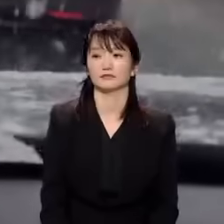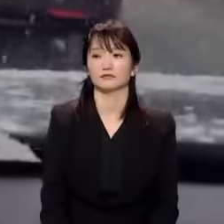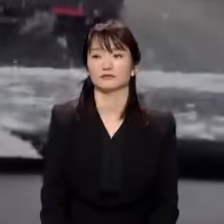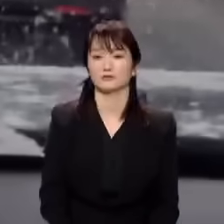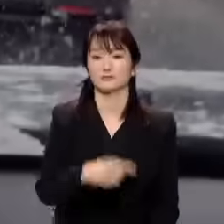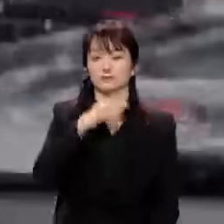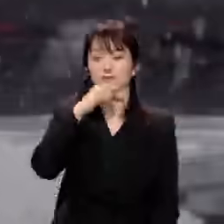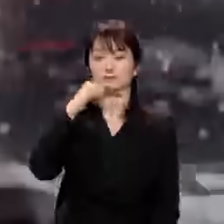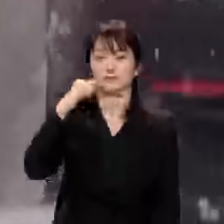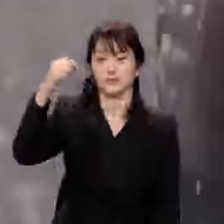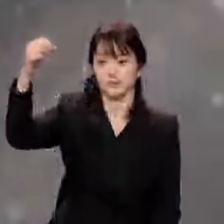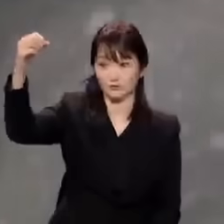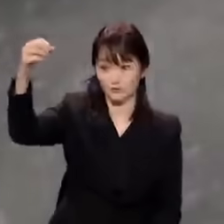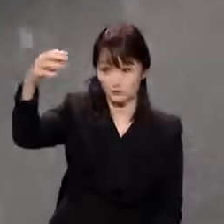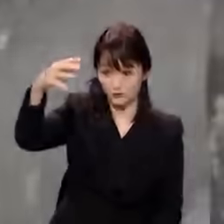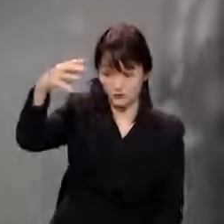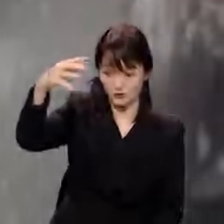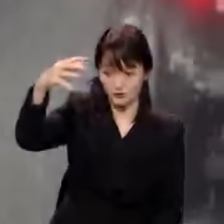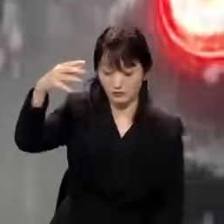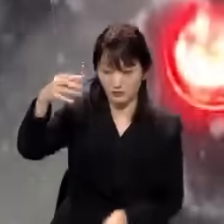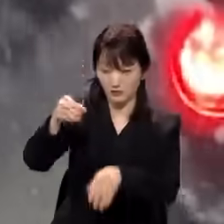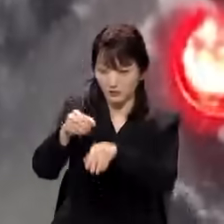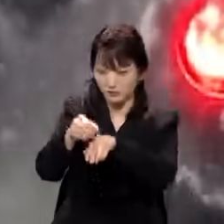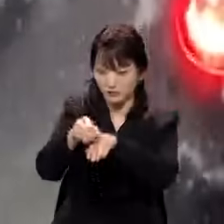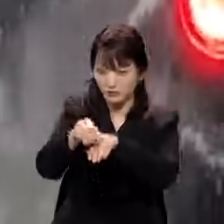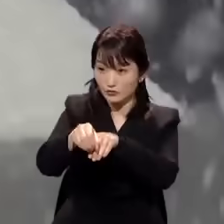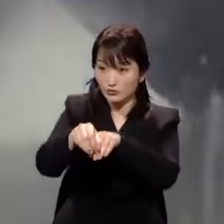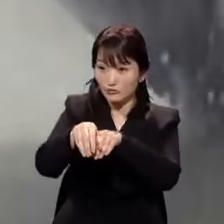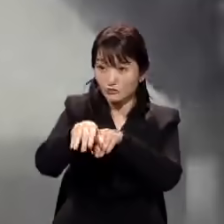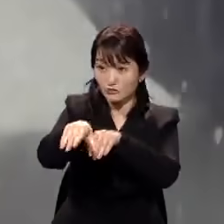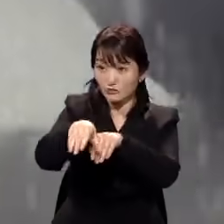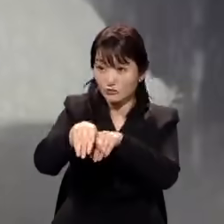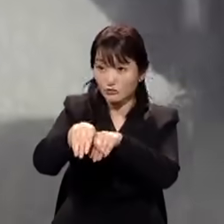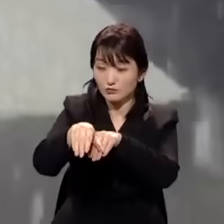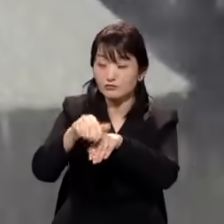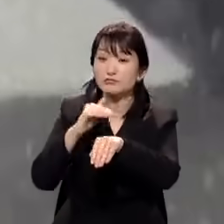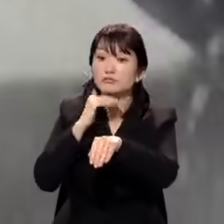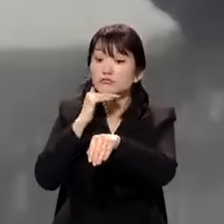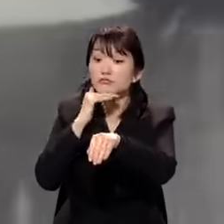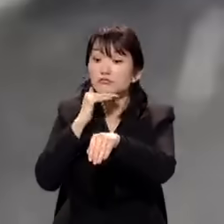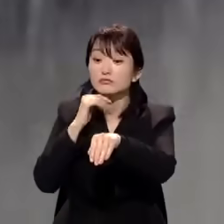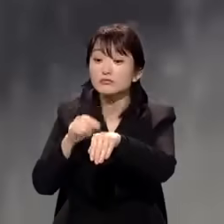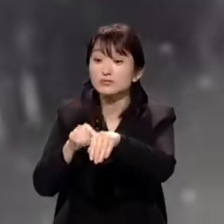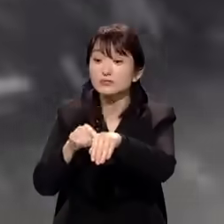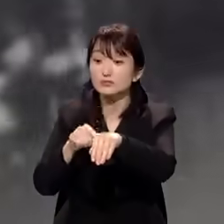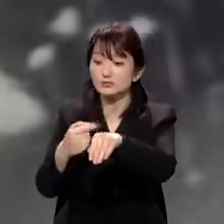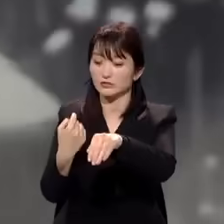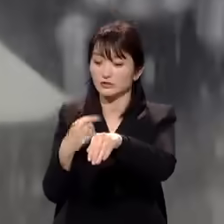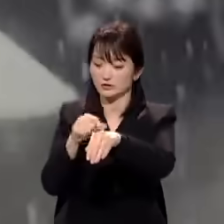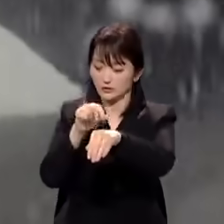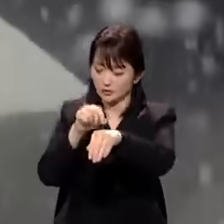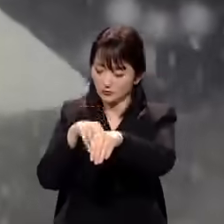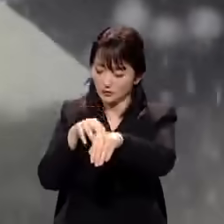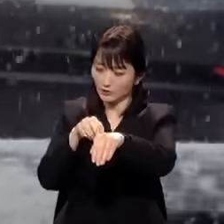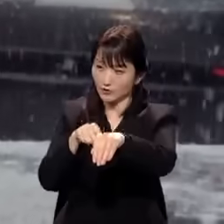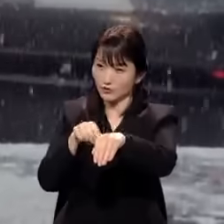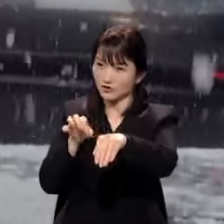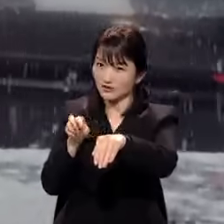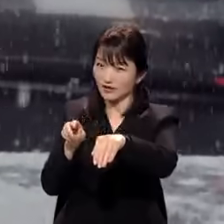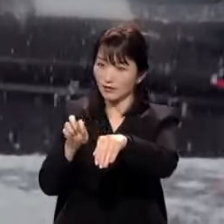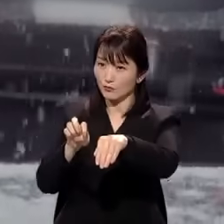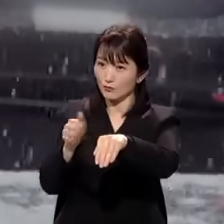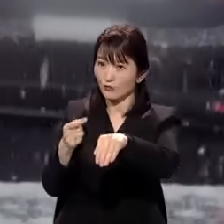빨간불 신호에 맞춰서 대기 중인 제설차. 그런데 잔뜩 쌓인 건 눈을 녹이는 염화칼슘입니다. 이상하게 저기만 저렇게